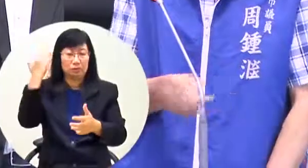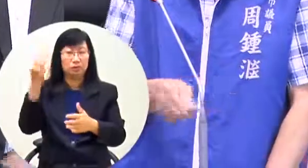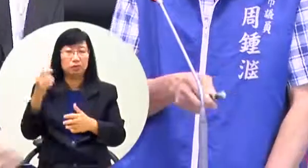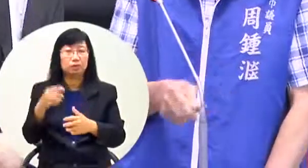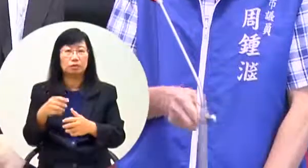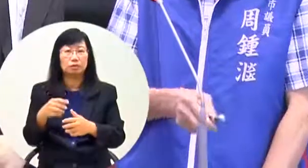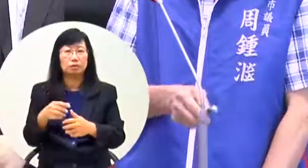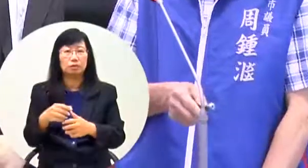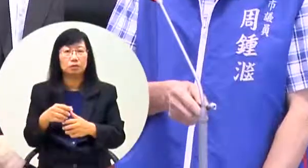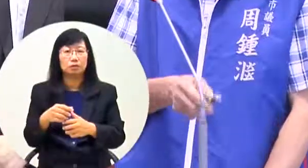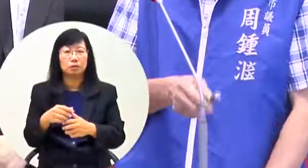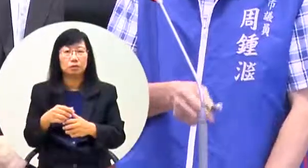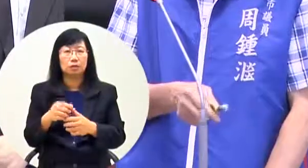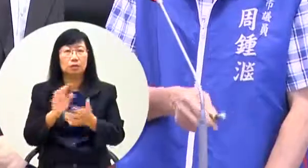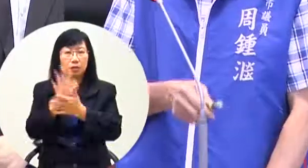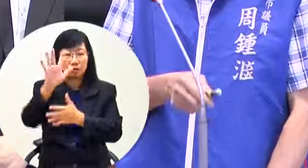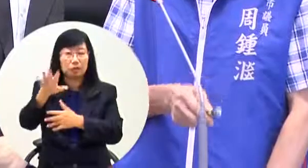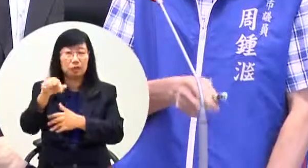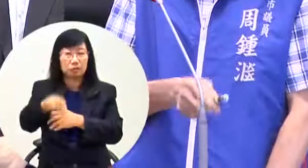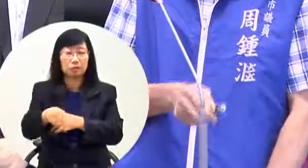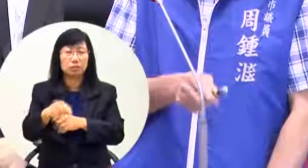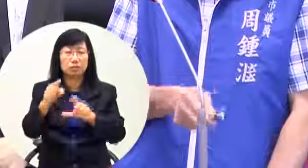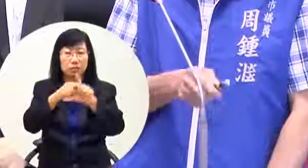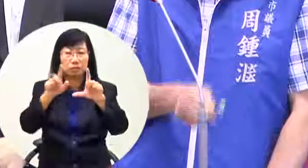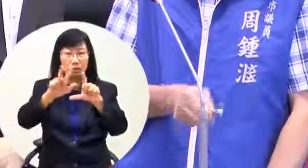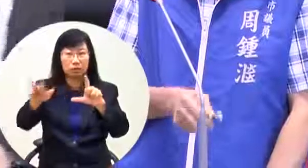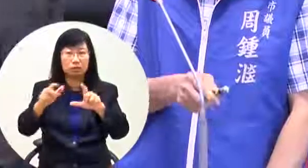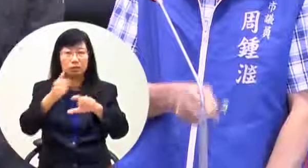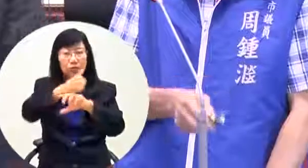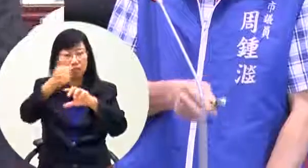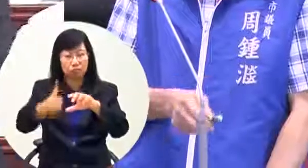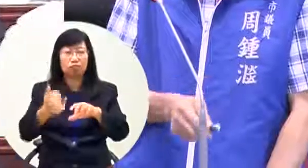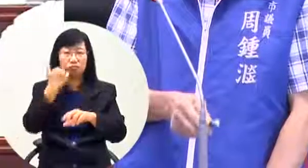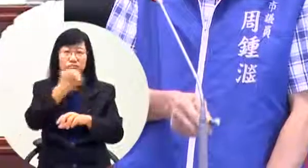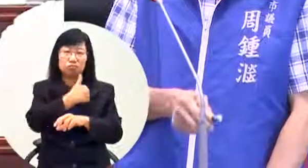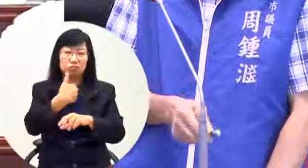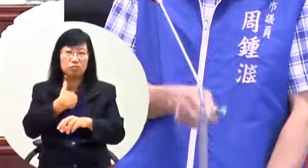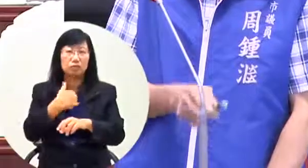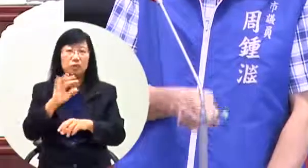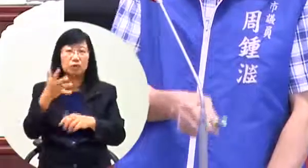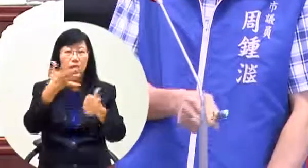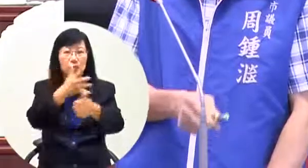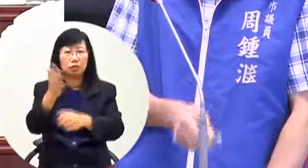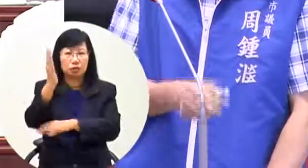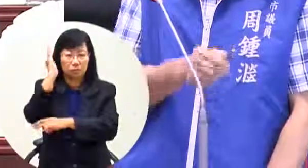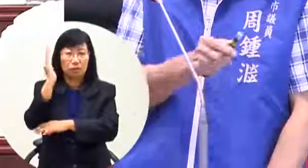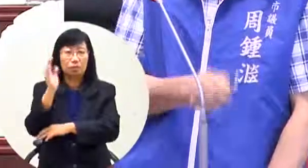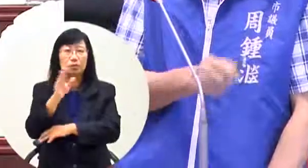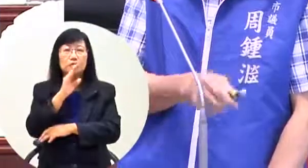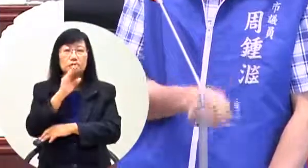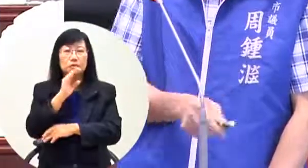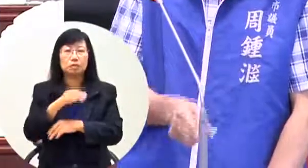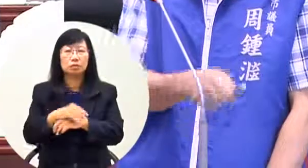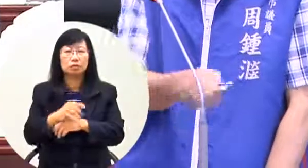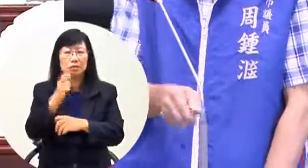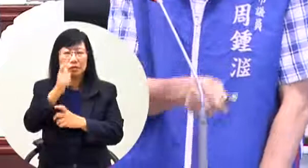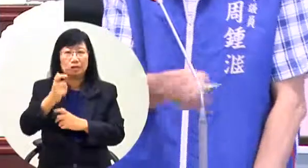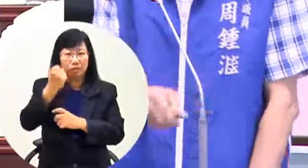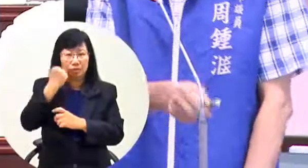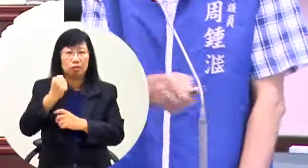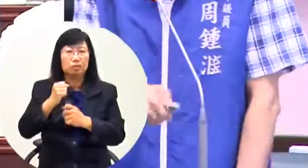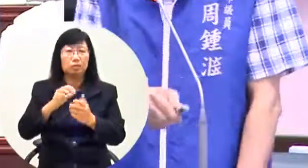不过不管怎样，我们政府的立场永远都是坚决的反污染的，不只是空气污染，